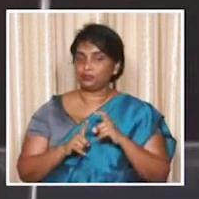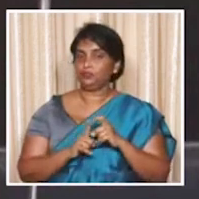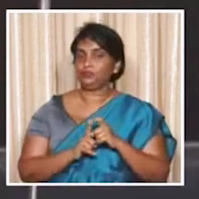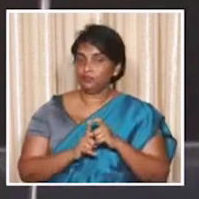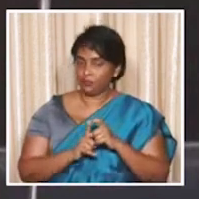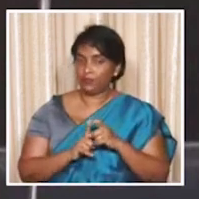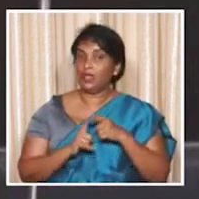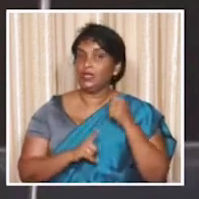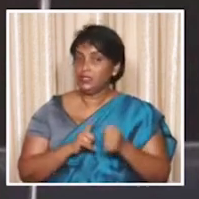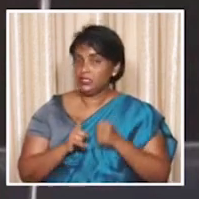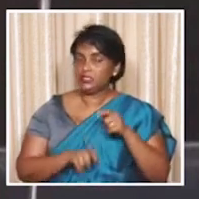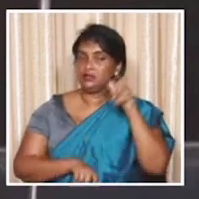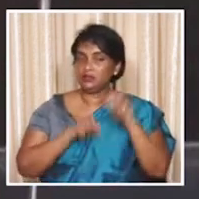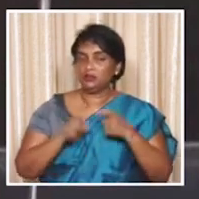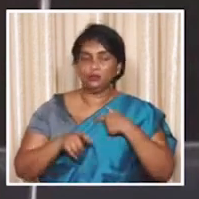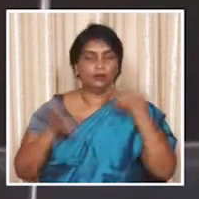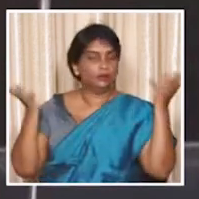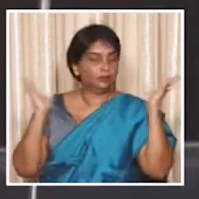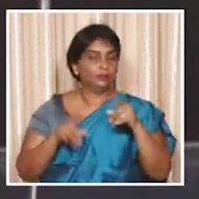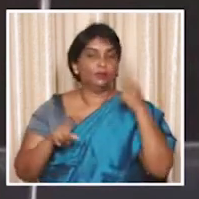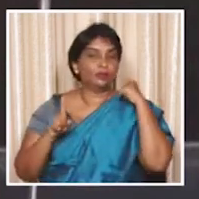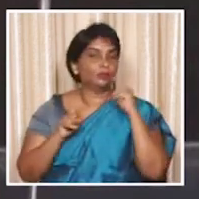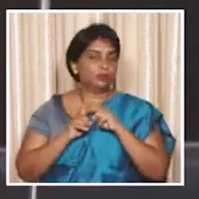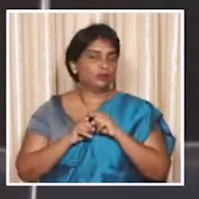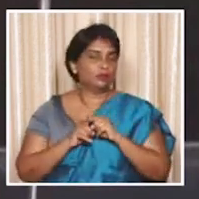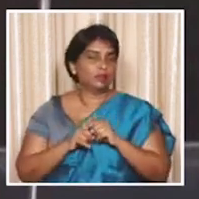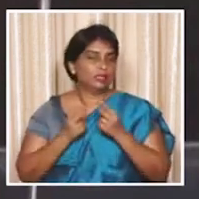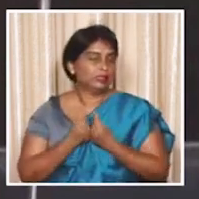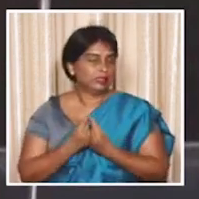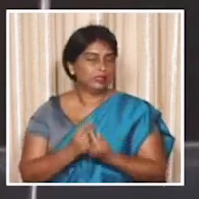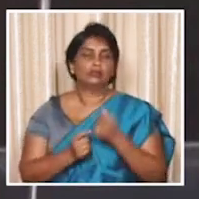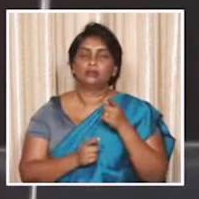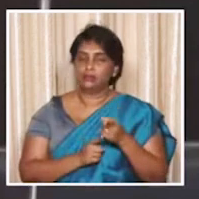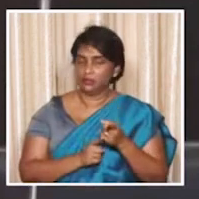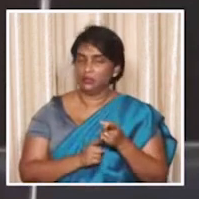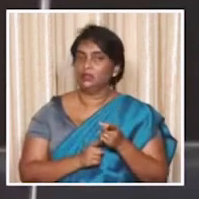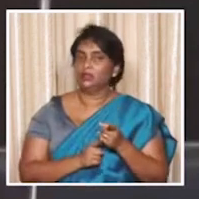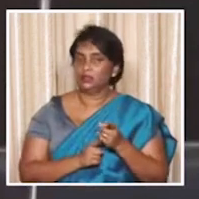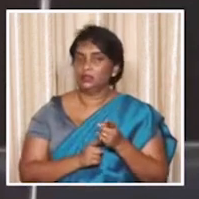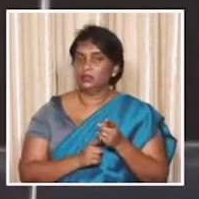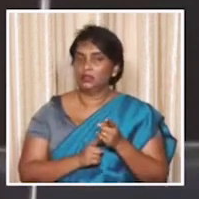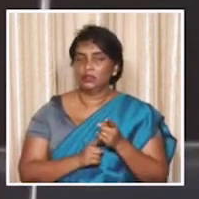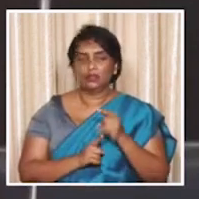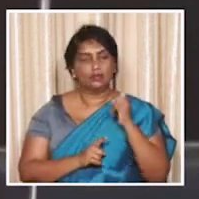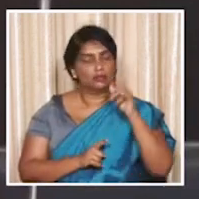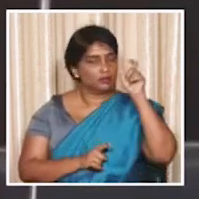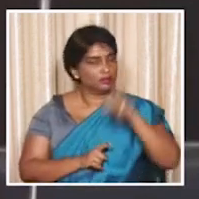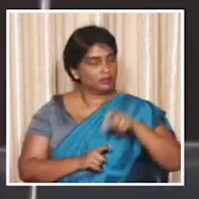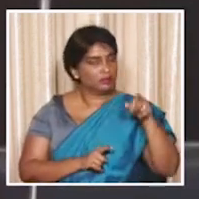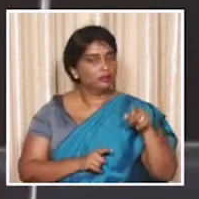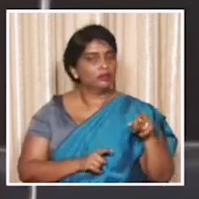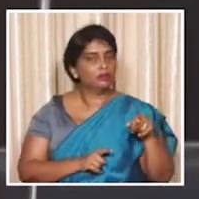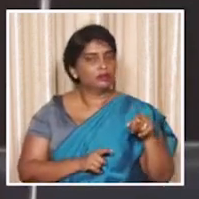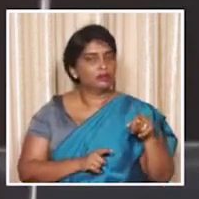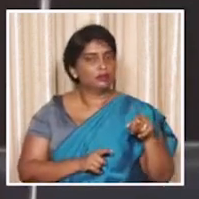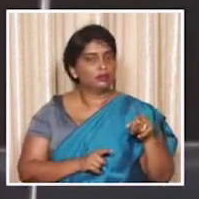அழைத்து இது சம்பந்தமாக அவசரமாக அந்த வழக்கு பாதையை மூடுமாறு வழக்கு போடவில்லை பாதையை புனரமைக்க வேண்டாம் என்று